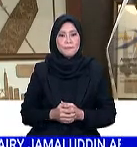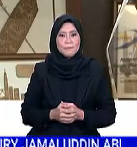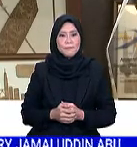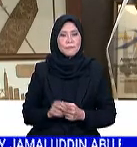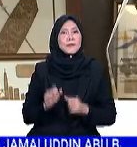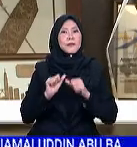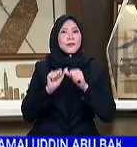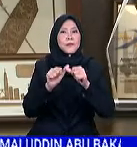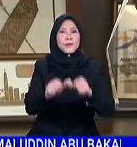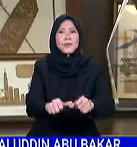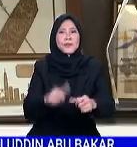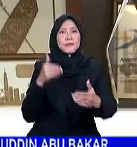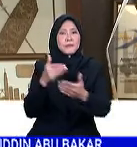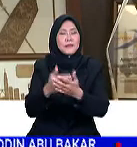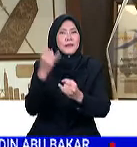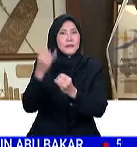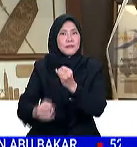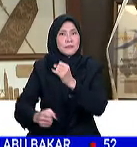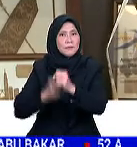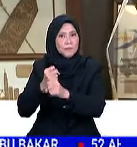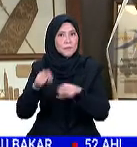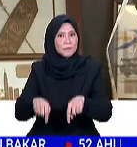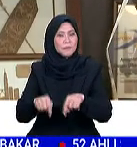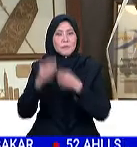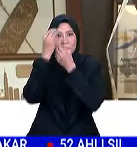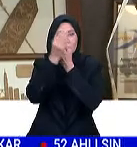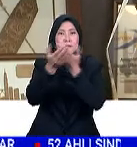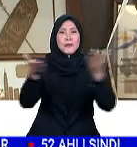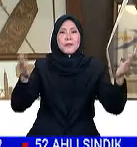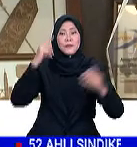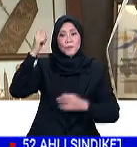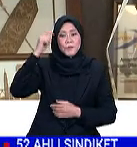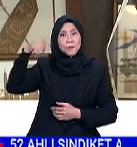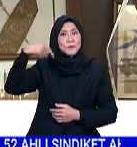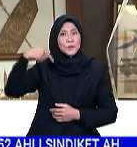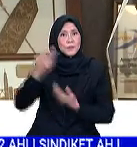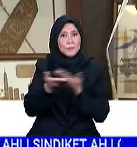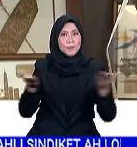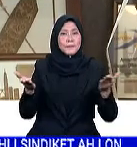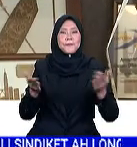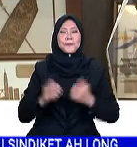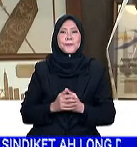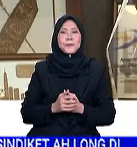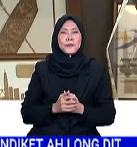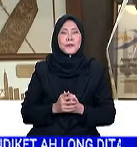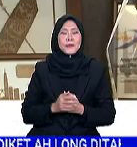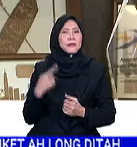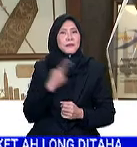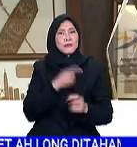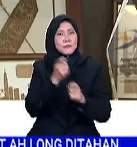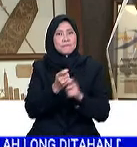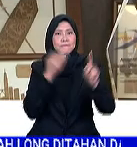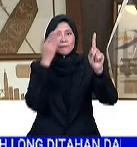Teruskan sehingga ke hujung tahun ini. Jadi untuk makluman tuan-tuan dan puan-puan semua, kita meletakkan